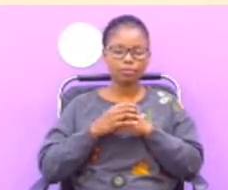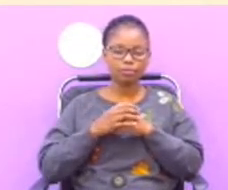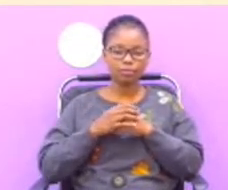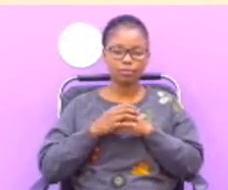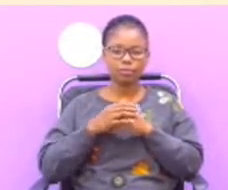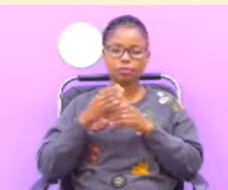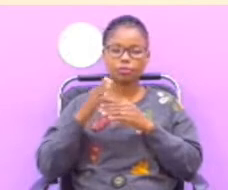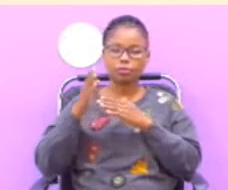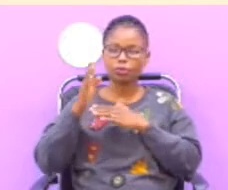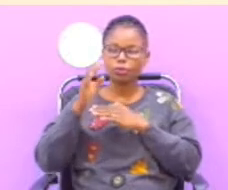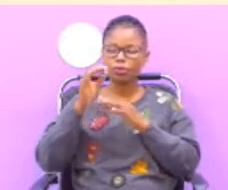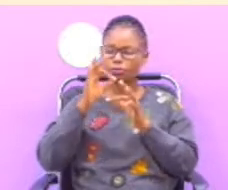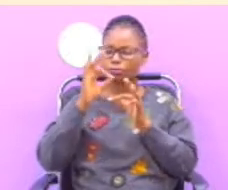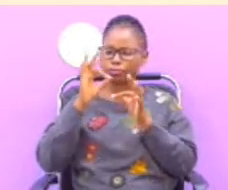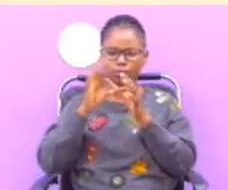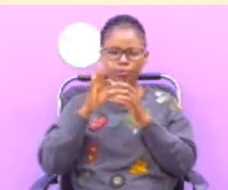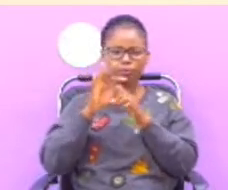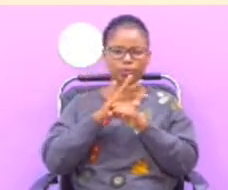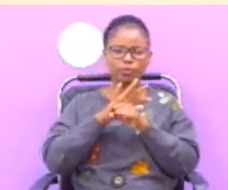Ari tene.